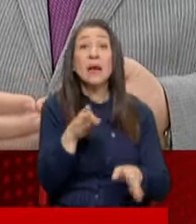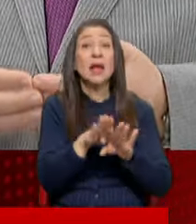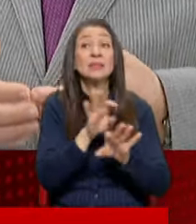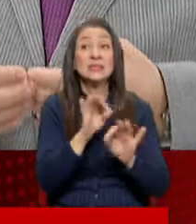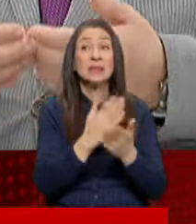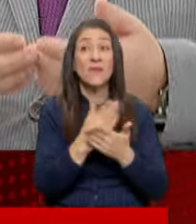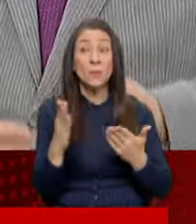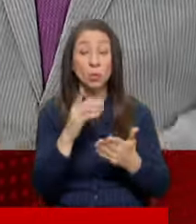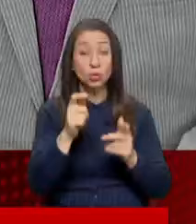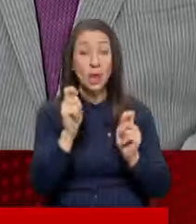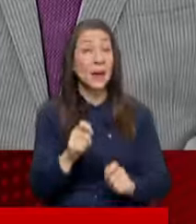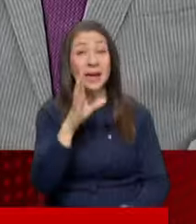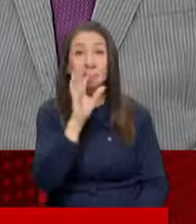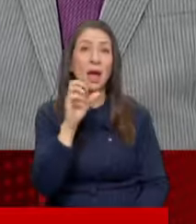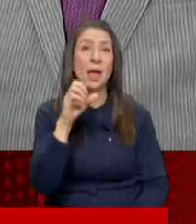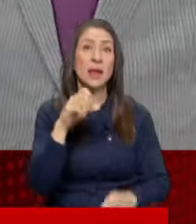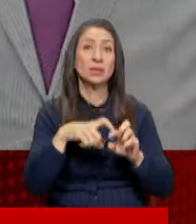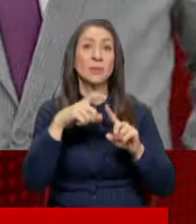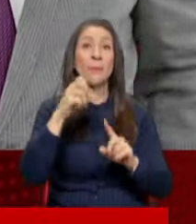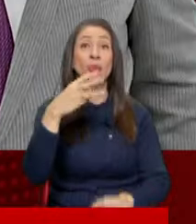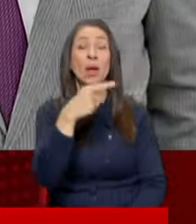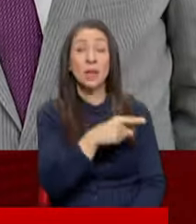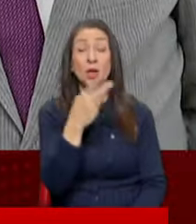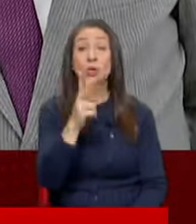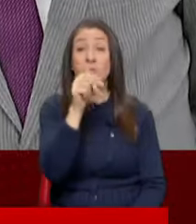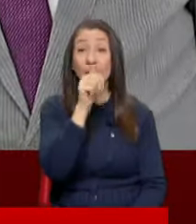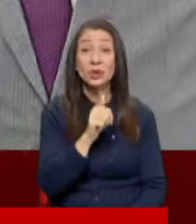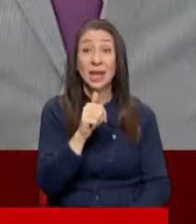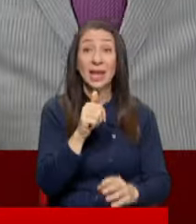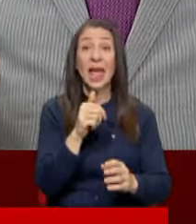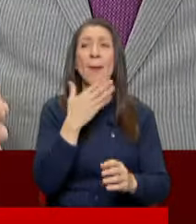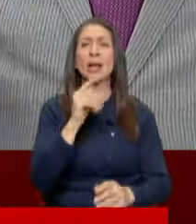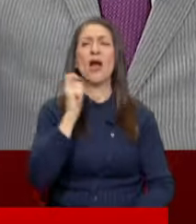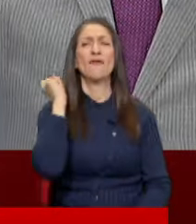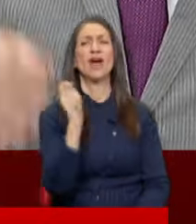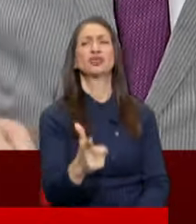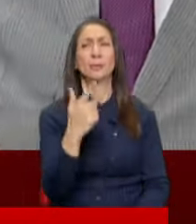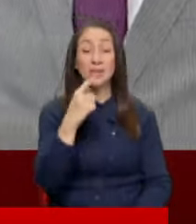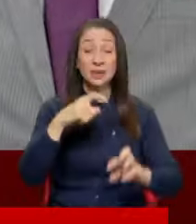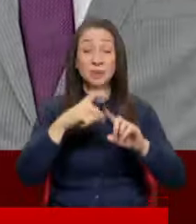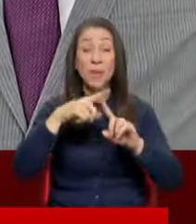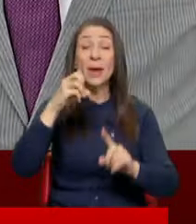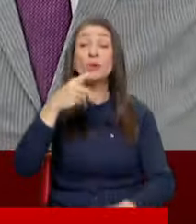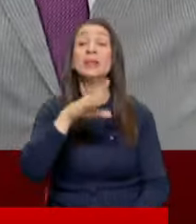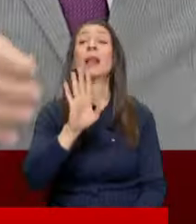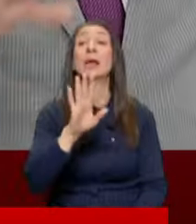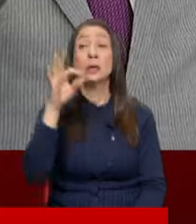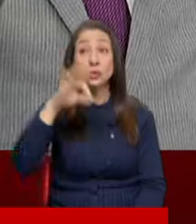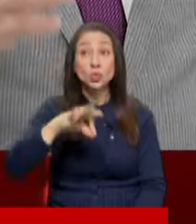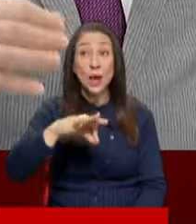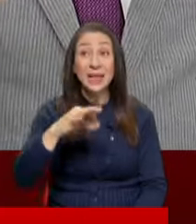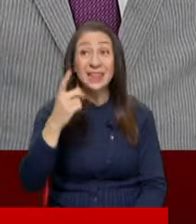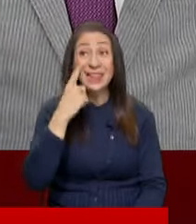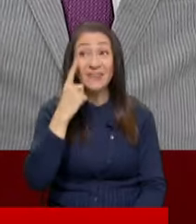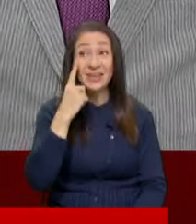devam ediyor Bunu kullanan Recep Tayyip erdoğan'dı 3600 emekliye vereceğim diyen Recep Tayyip Erdoğan değil miydi şu an